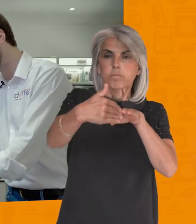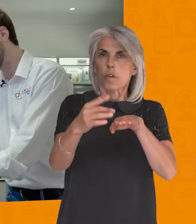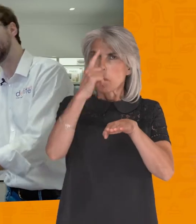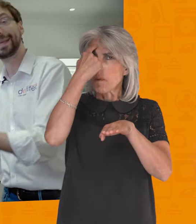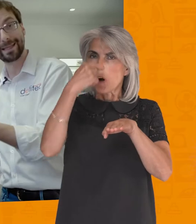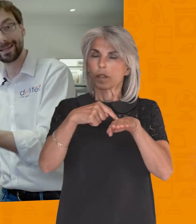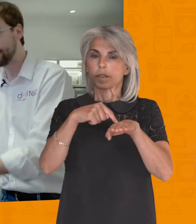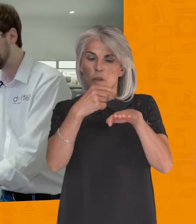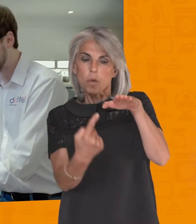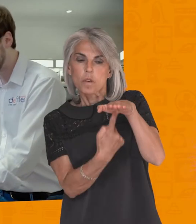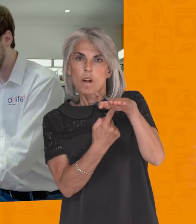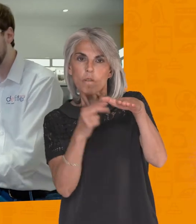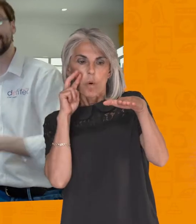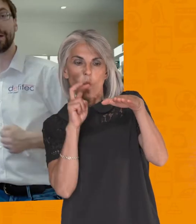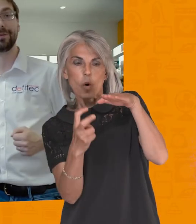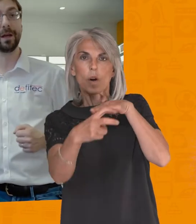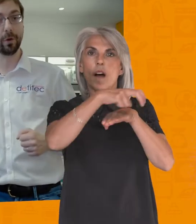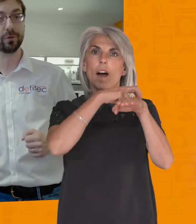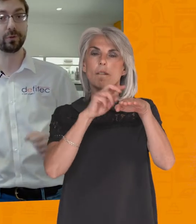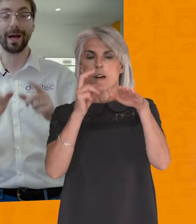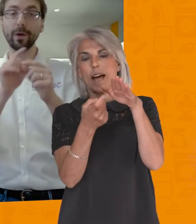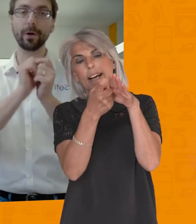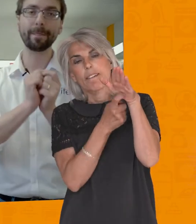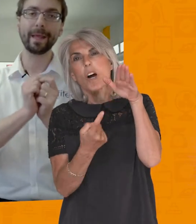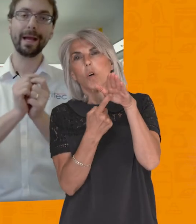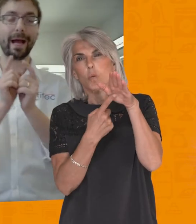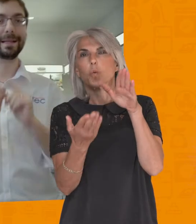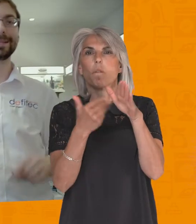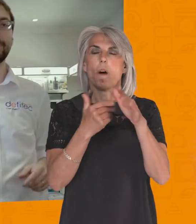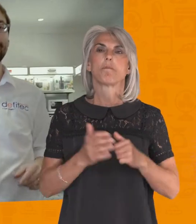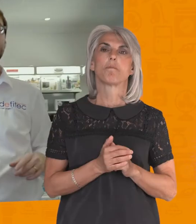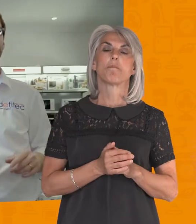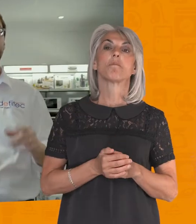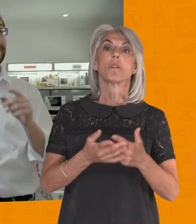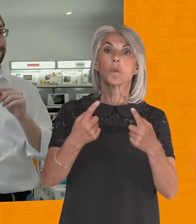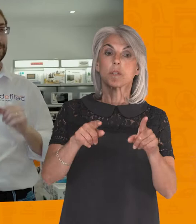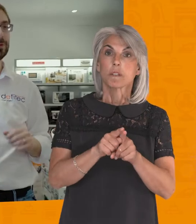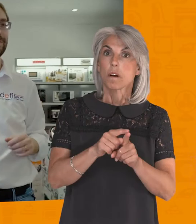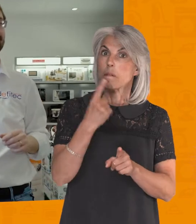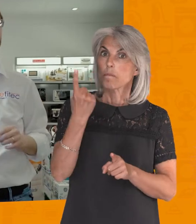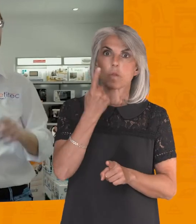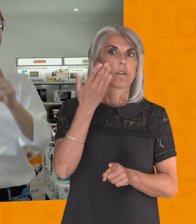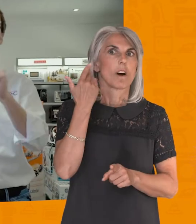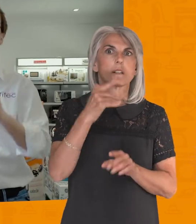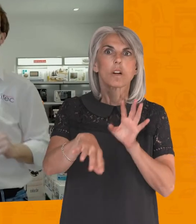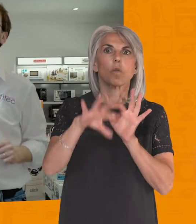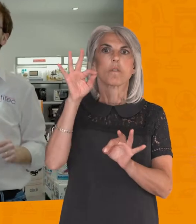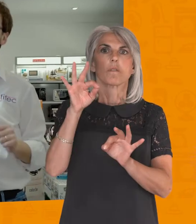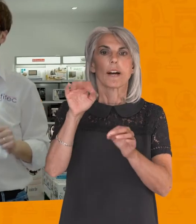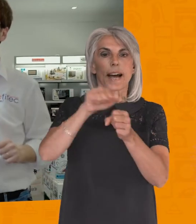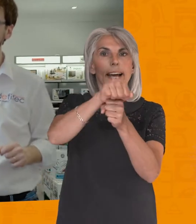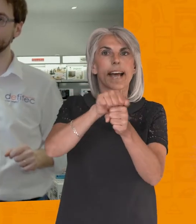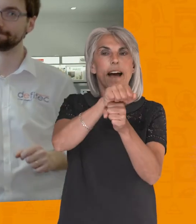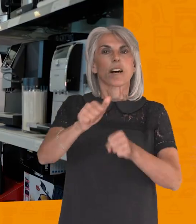pensé qu'il y ait quelqu'un quelque part est souvent graves est en dessous alors un électroménager où il n'est pas toujours facile à trouver les machines à café